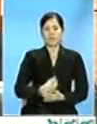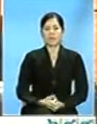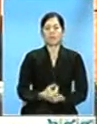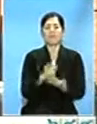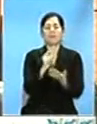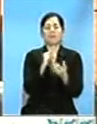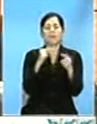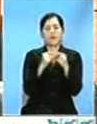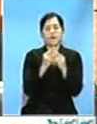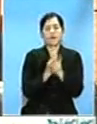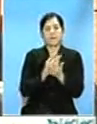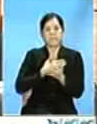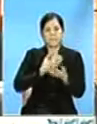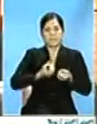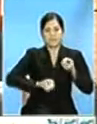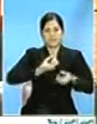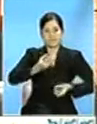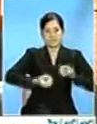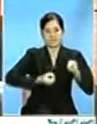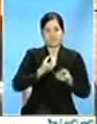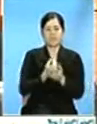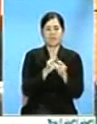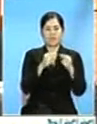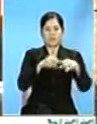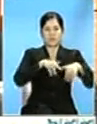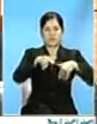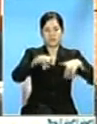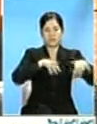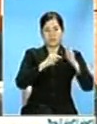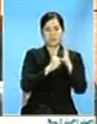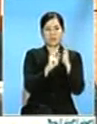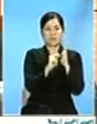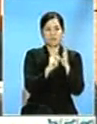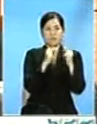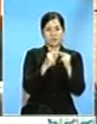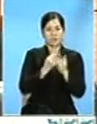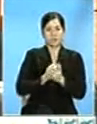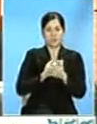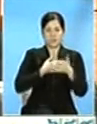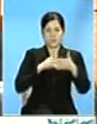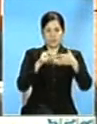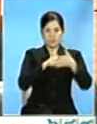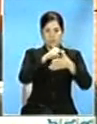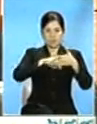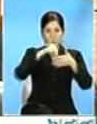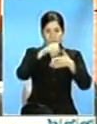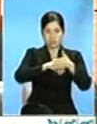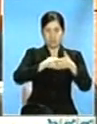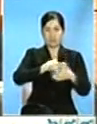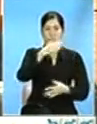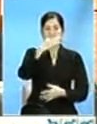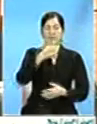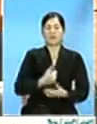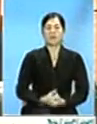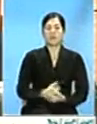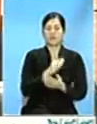ให้เห็นถึงพี่น้องชาวขอนแก่นที่เลือกกับผมเข้ามาดังนั้นจุดหนึ่งนะครับถ้าประชาธิ